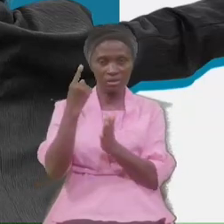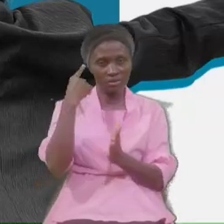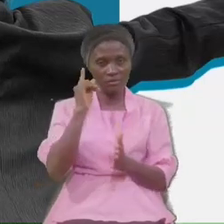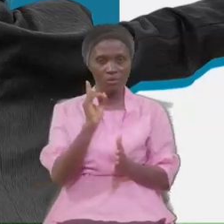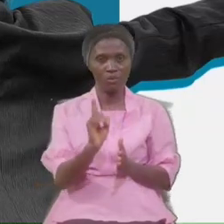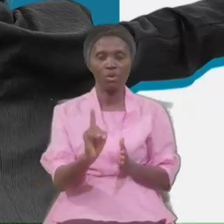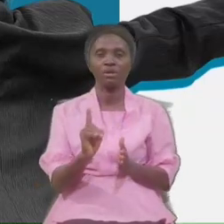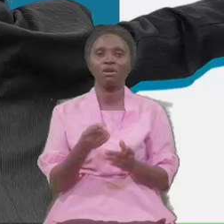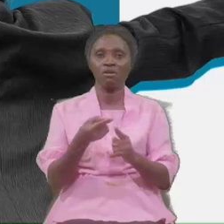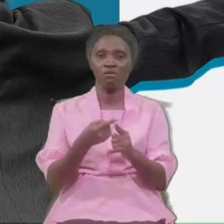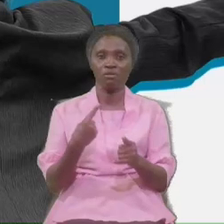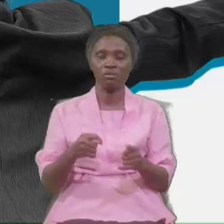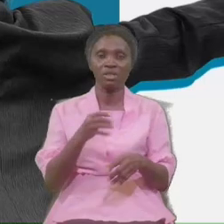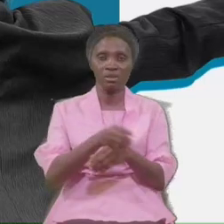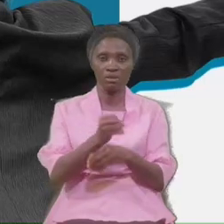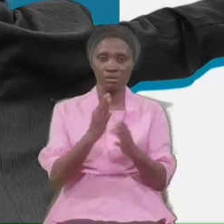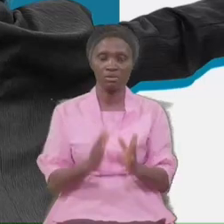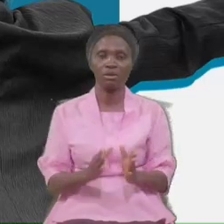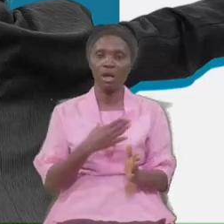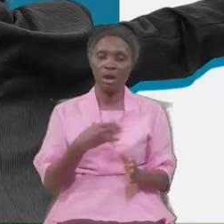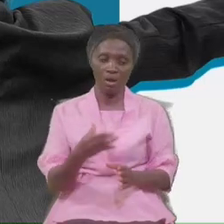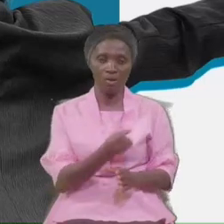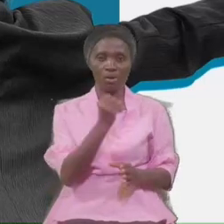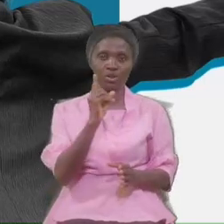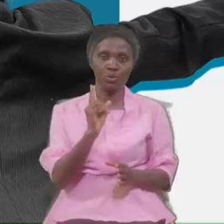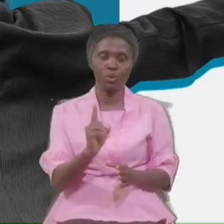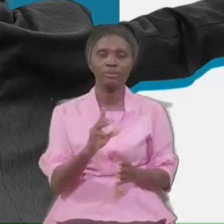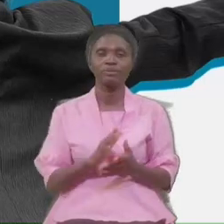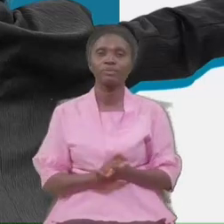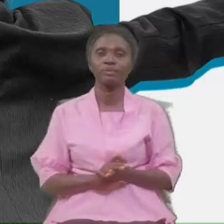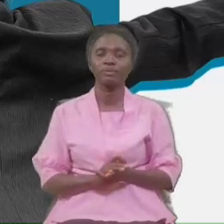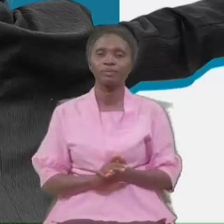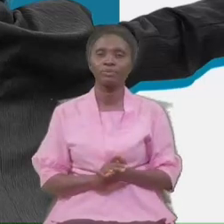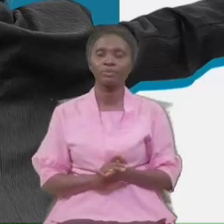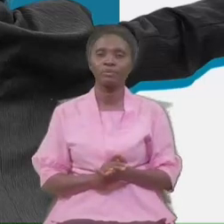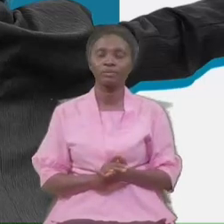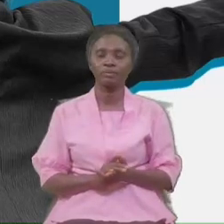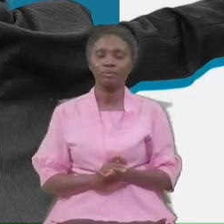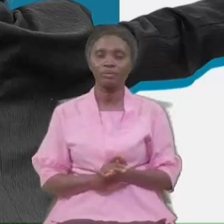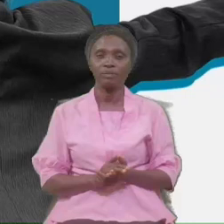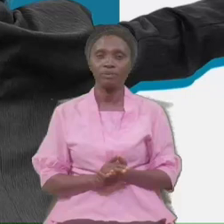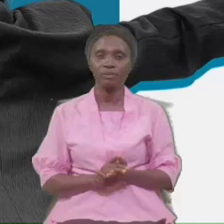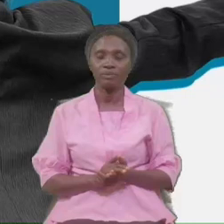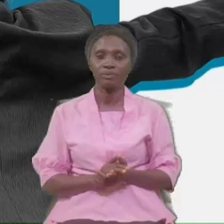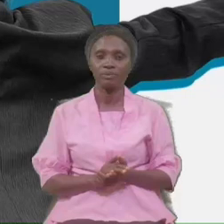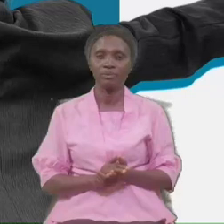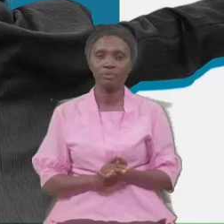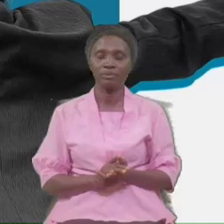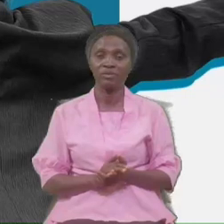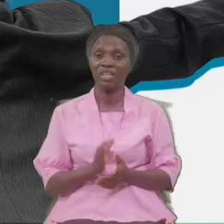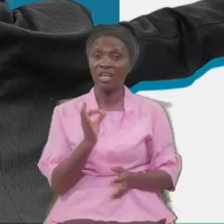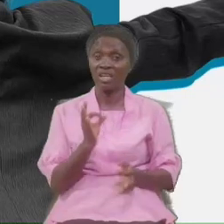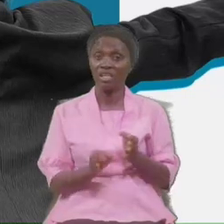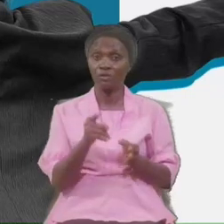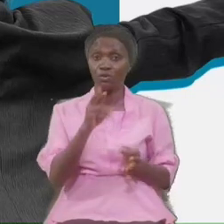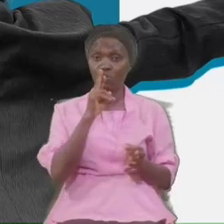Si vous n'avez pas reçu aucune fiche, faites attirer l'attention de conseiller afin de pouvoir